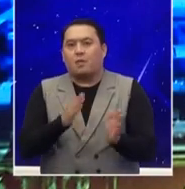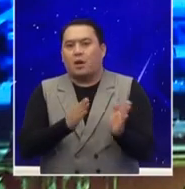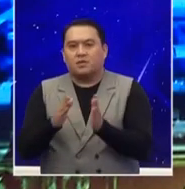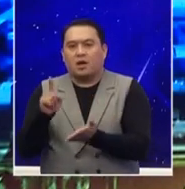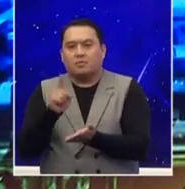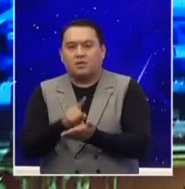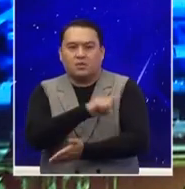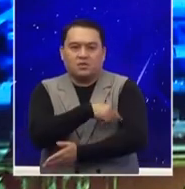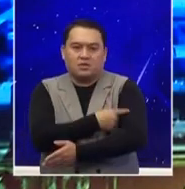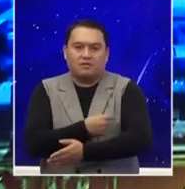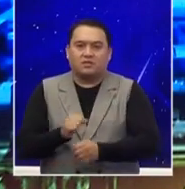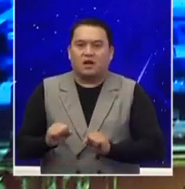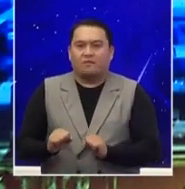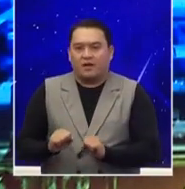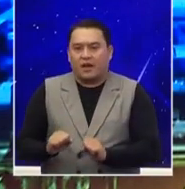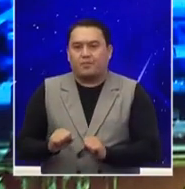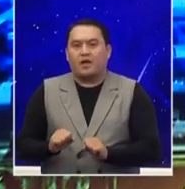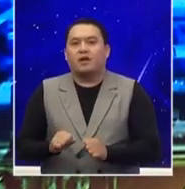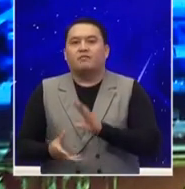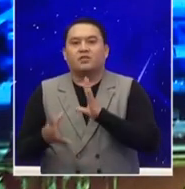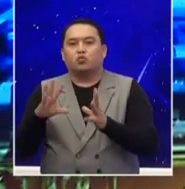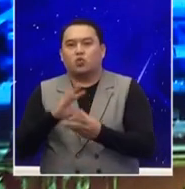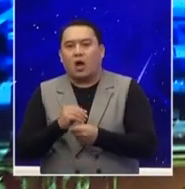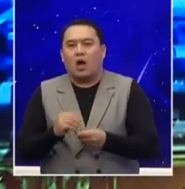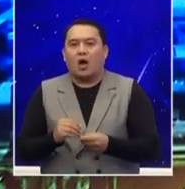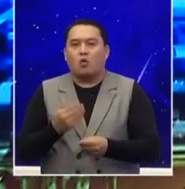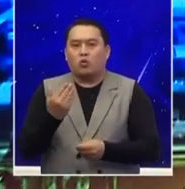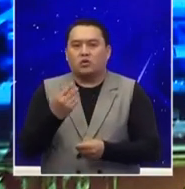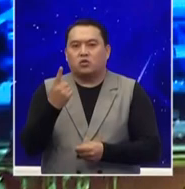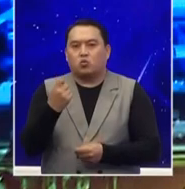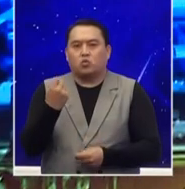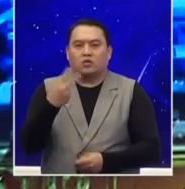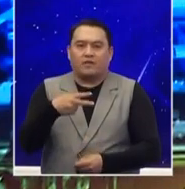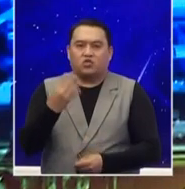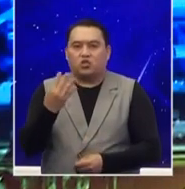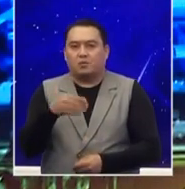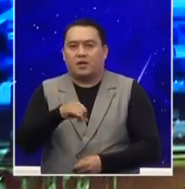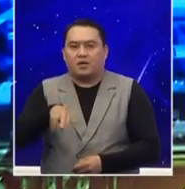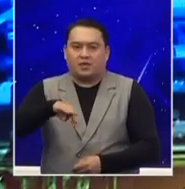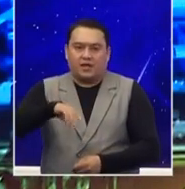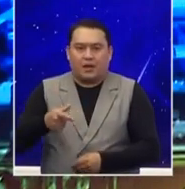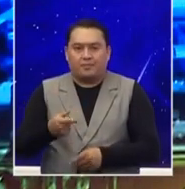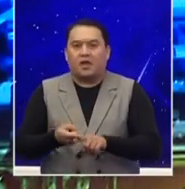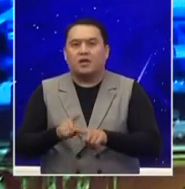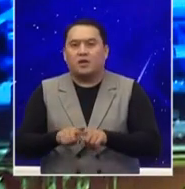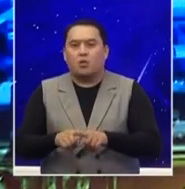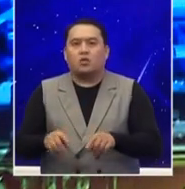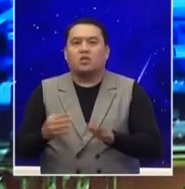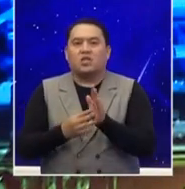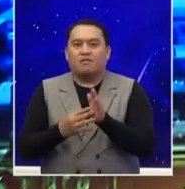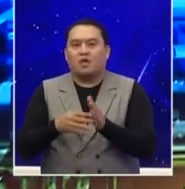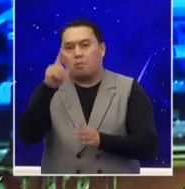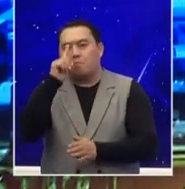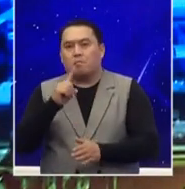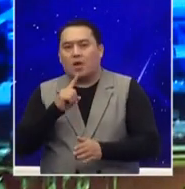обязательного медицинского страхования в результате он составил 124 миллиарда тенге такие итоги